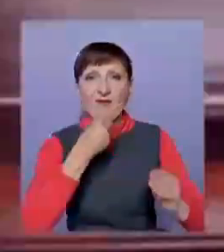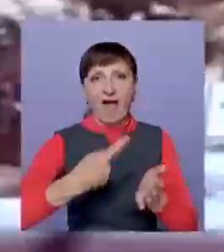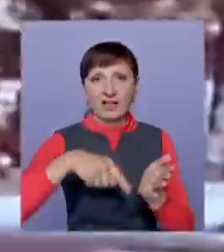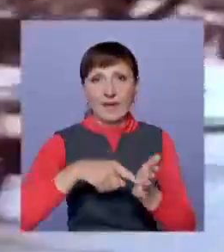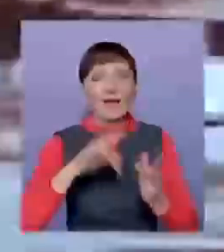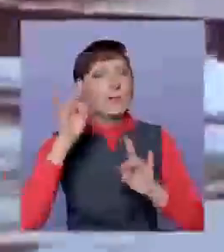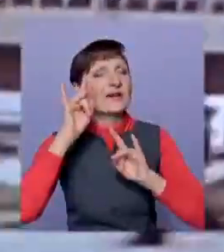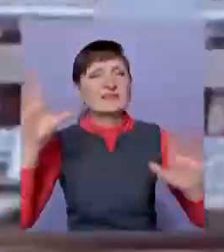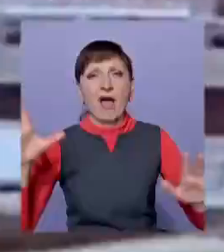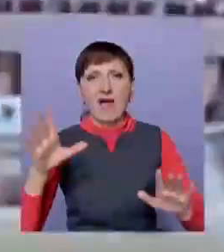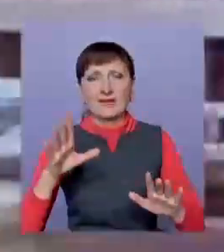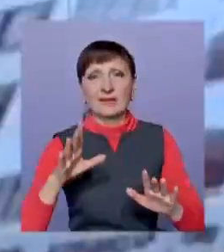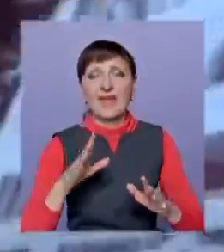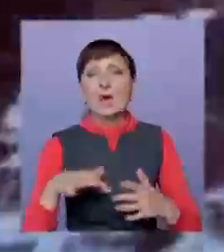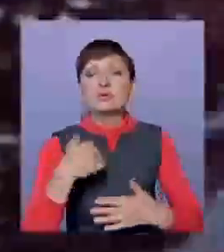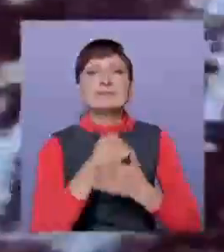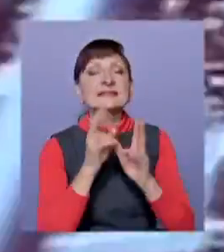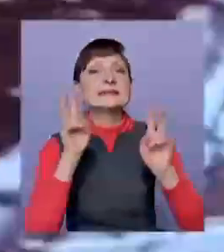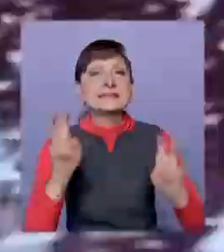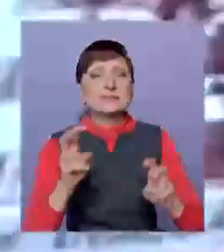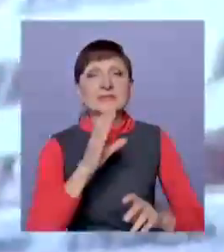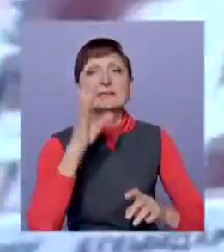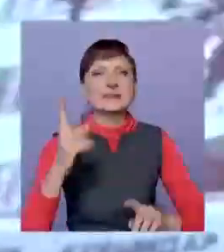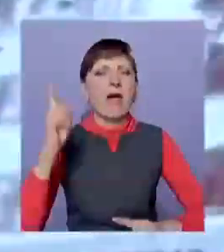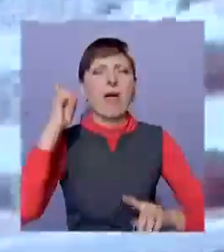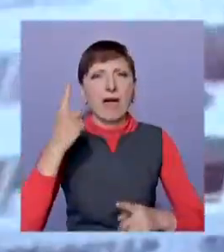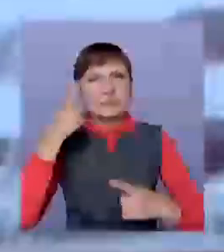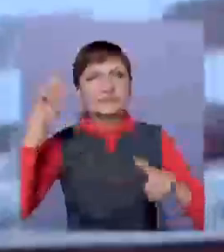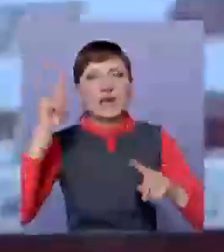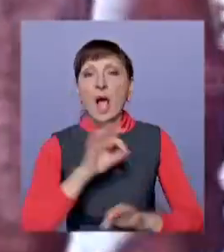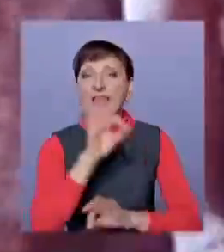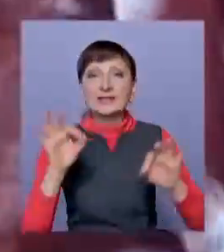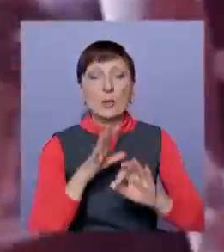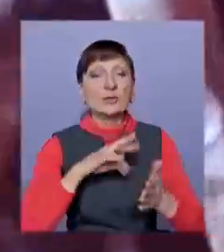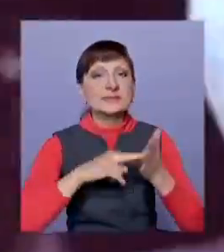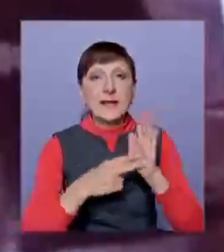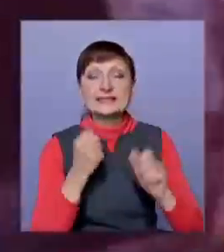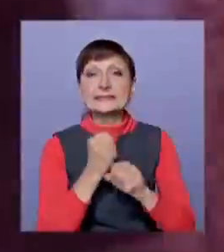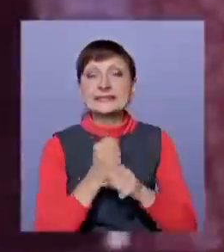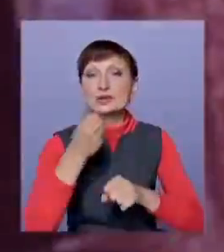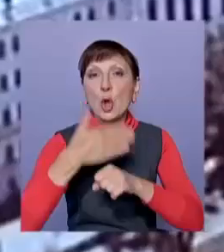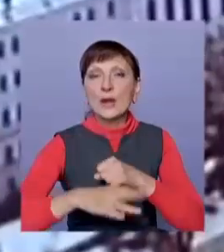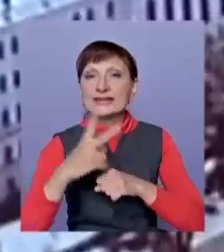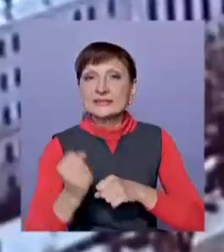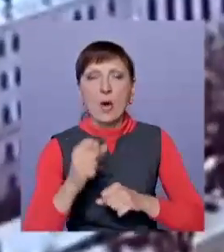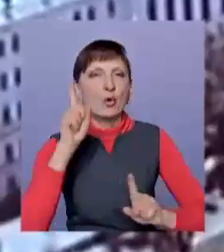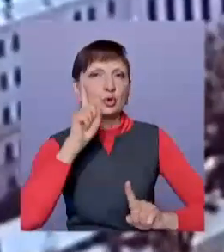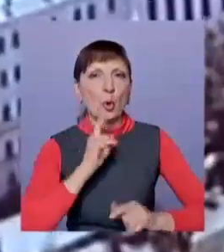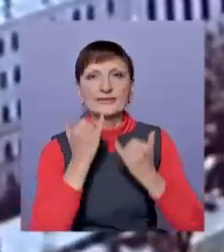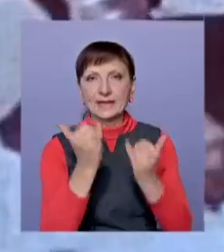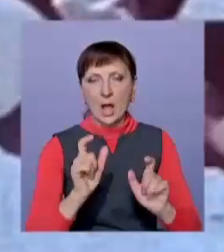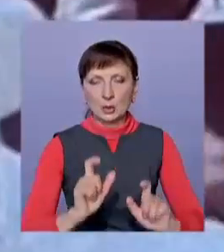на всю большую страну, определив символом советского модернизма. Перед архитекторами стояла задача сделать столицу прежде комфортной для